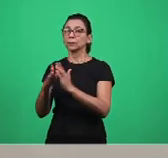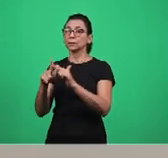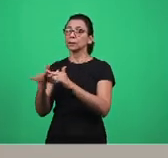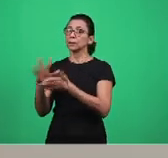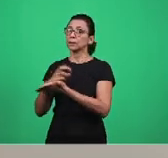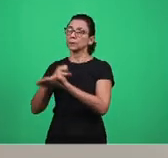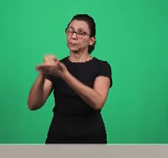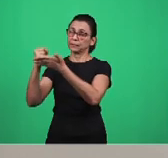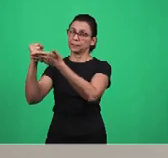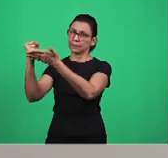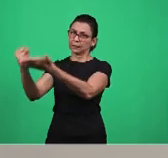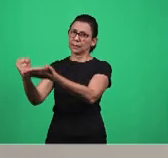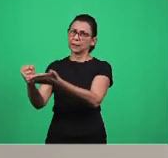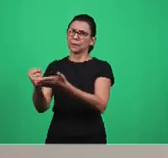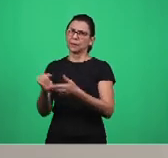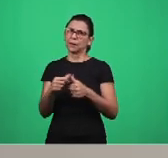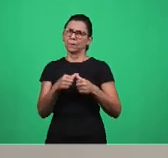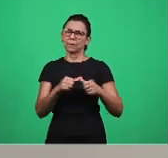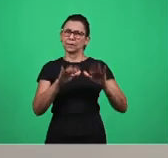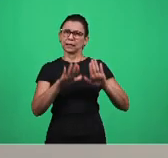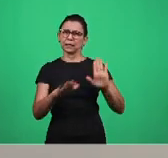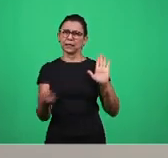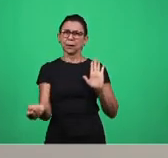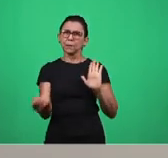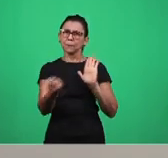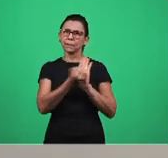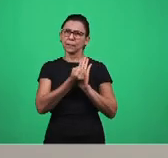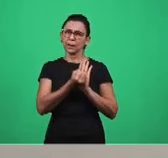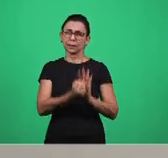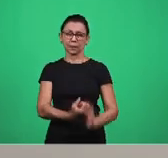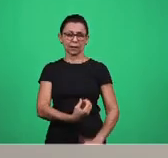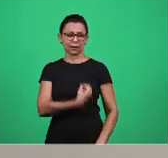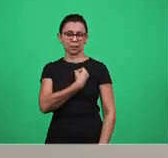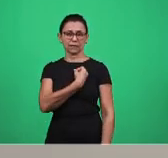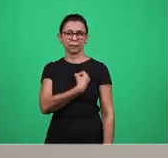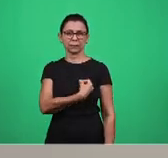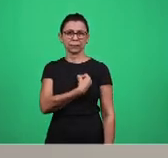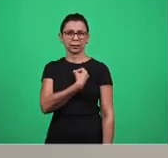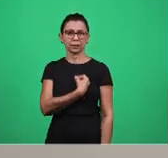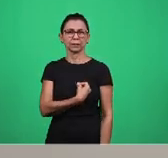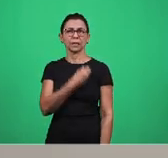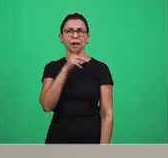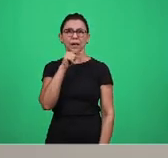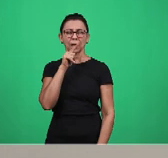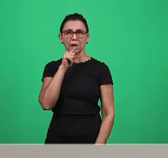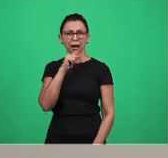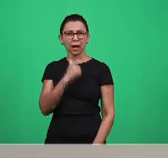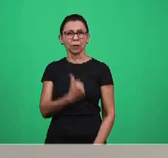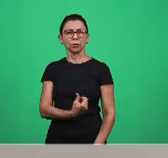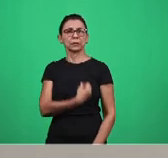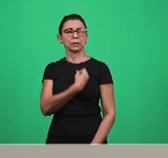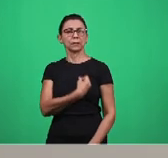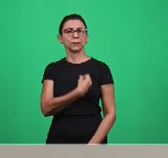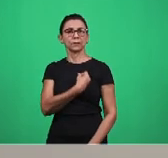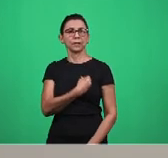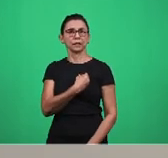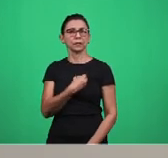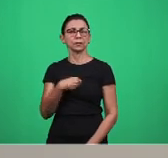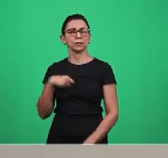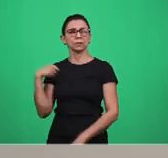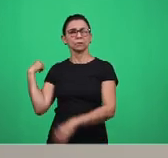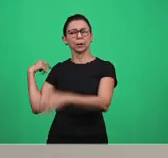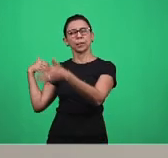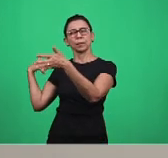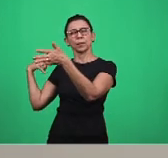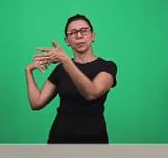laisse la vie, elle laisse l'eau de la vie, elle a apporté dans ses épaules, pendant toute sa vie, la croix, elle apporte le